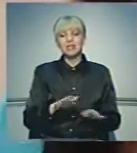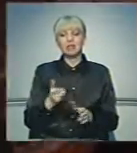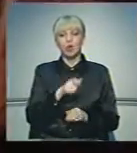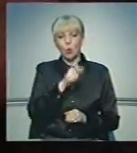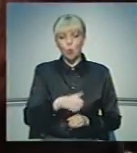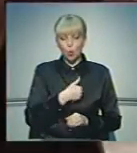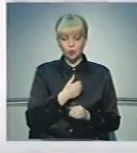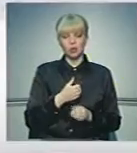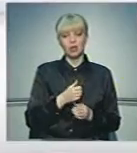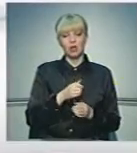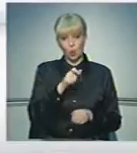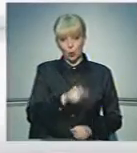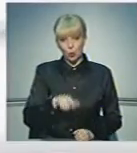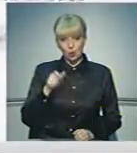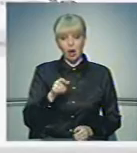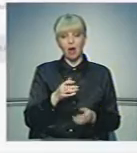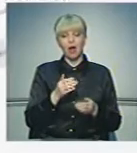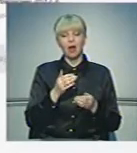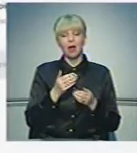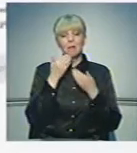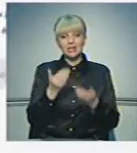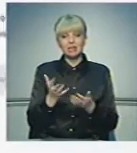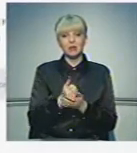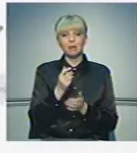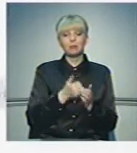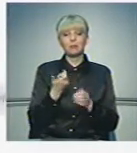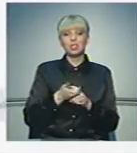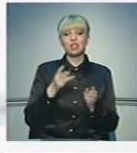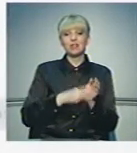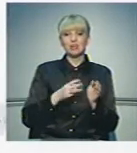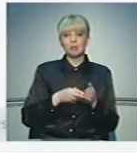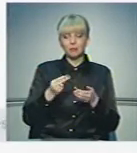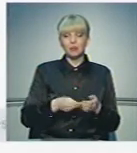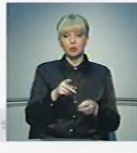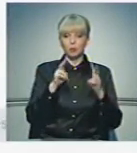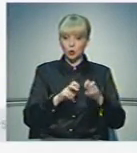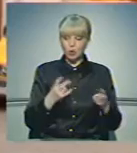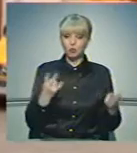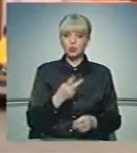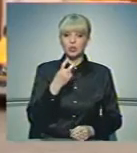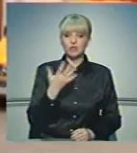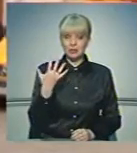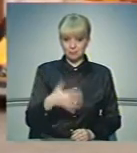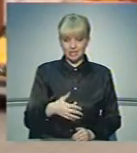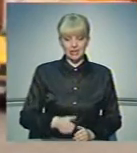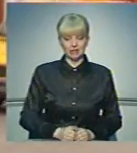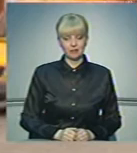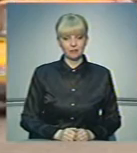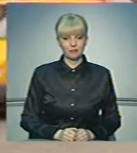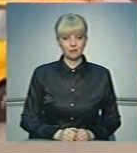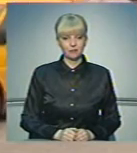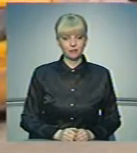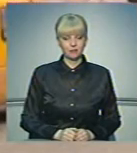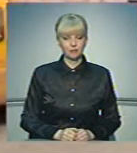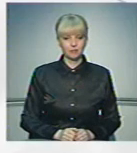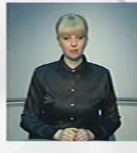щодо заборони аудіореклами набрала більше 80 підписів, аби її розглянули необхідні 250. Мирослав Солонар, Антон Романюк